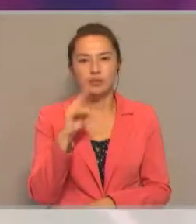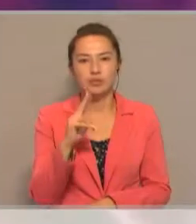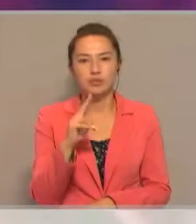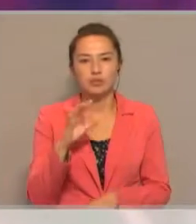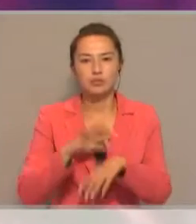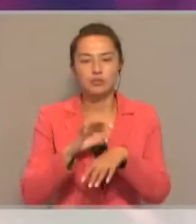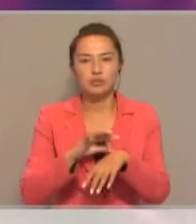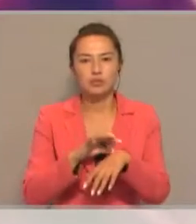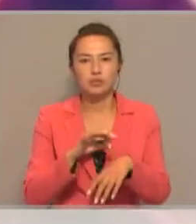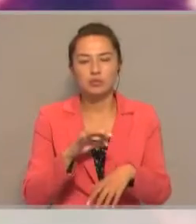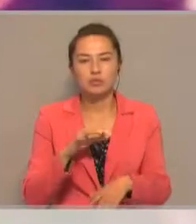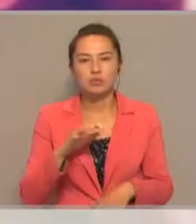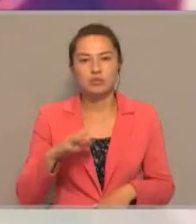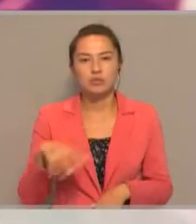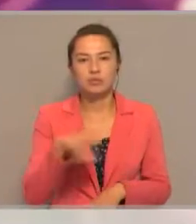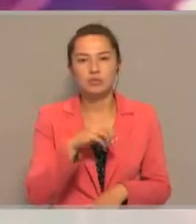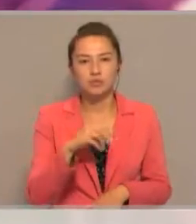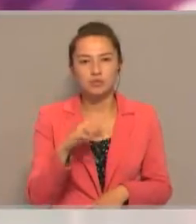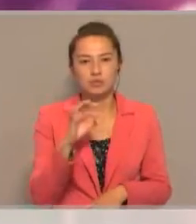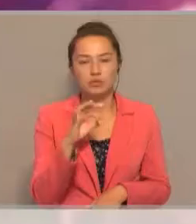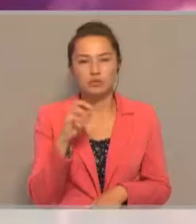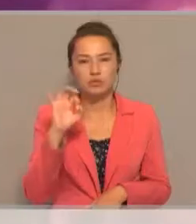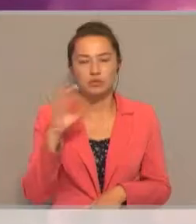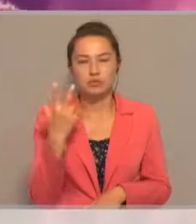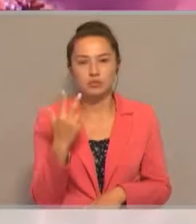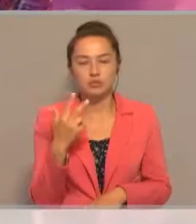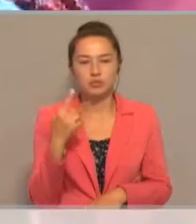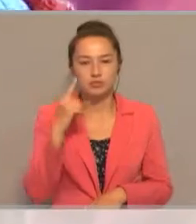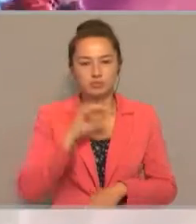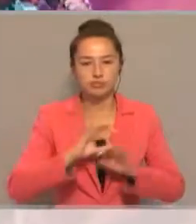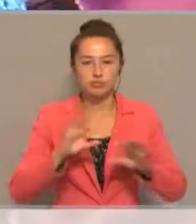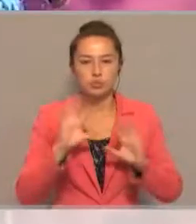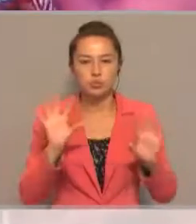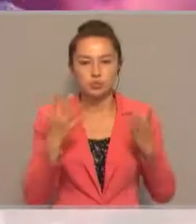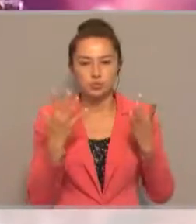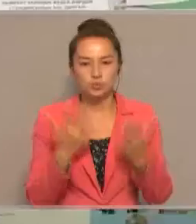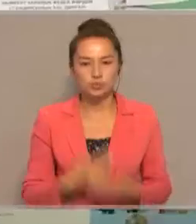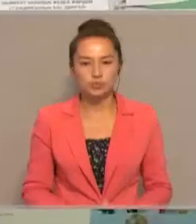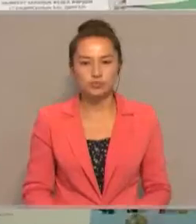орталықтарындағы науқастардың жағдайы мен жедел жәрдем қызметіндегі ахуал баяндады.